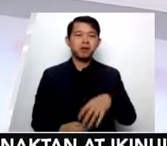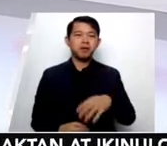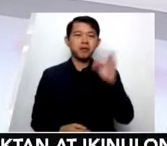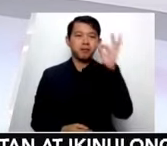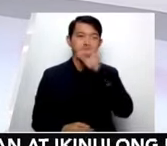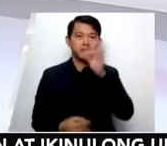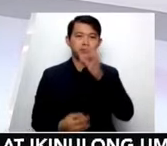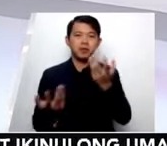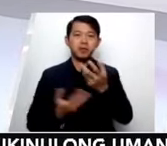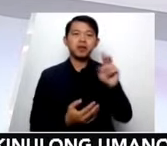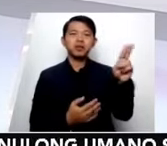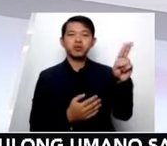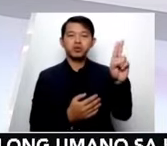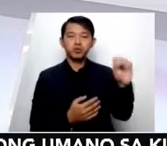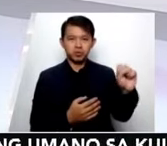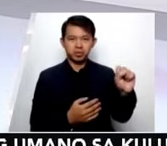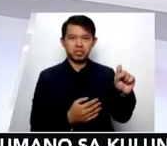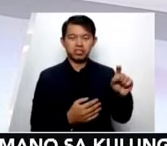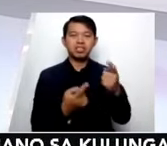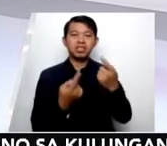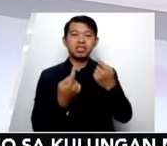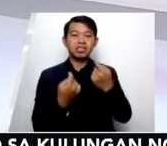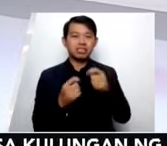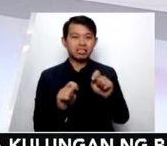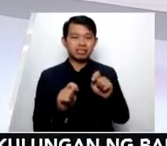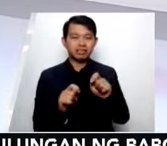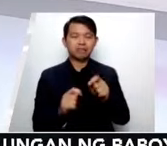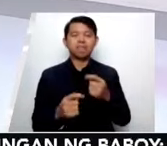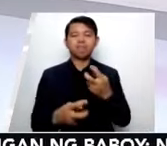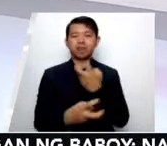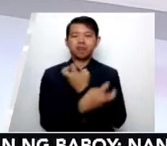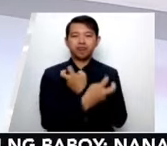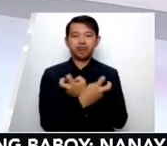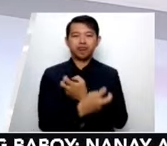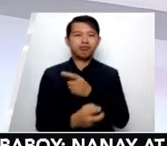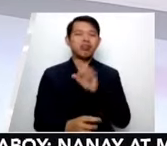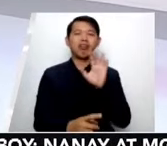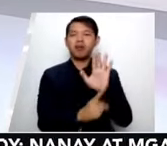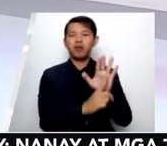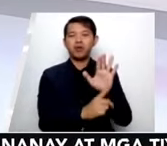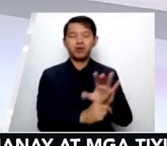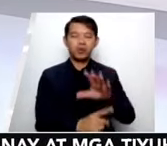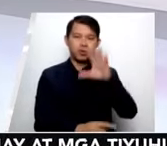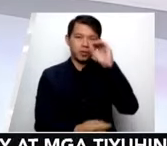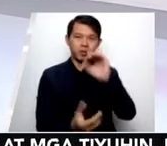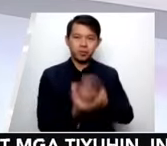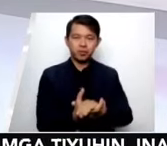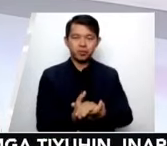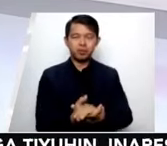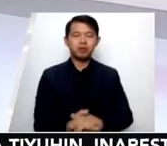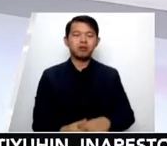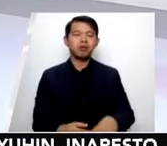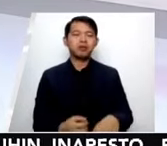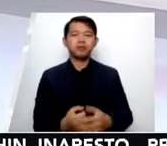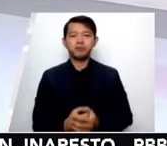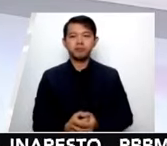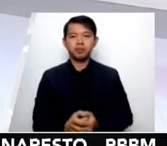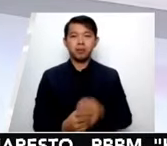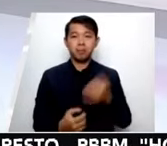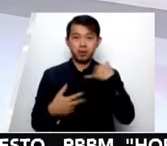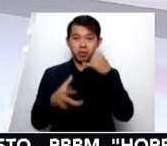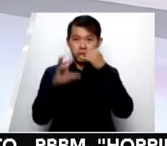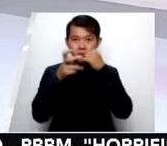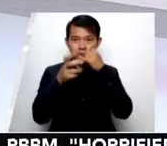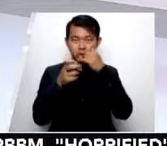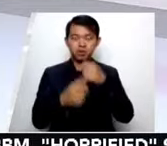US Air Force nahul ang insidente ng maglagay ng Security camera ang lalaki dahil matagal na raw siyang kinukutuban